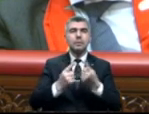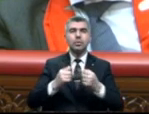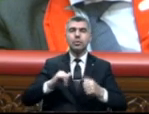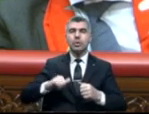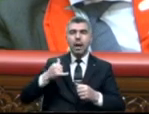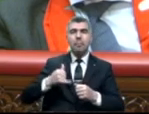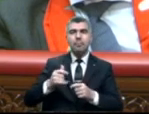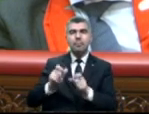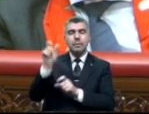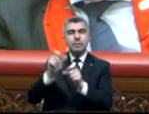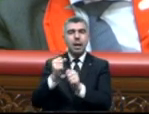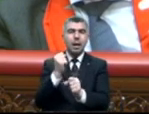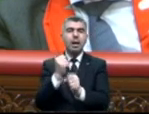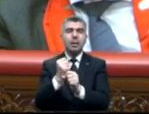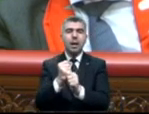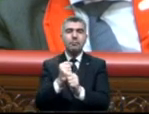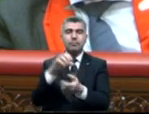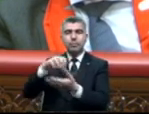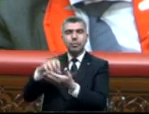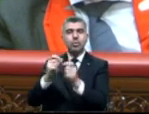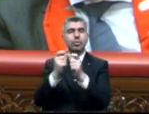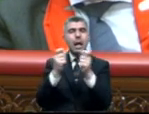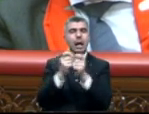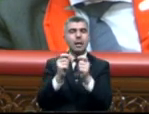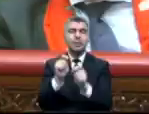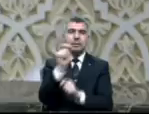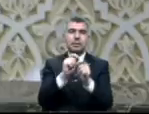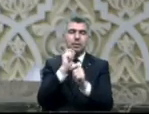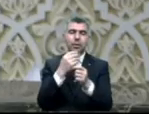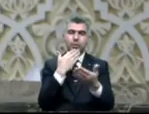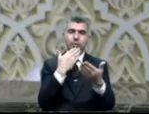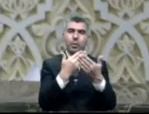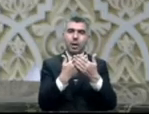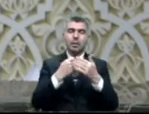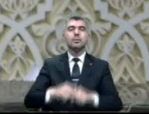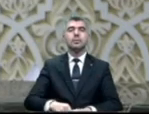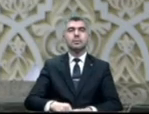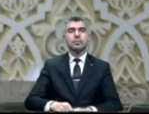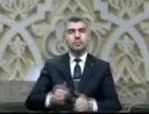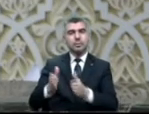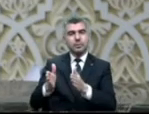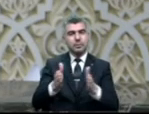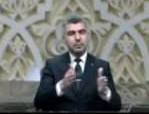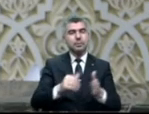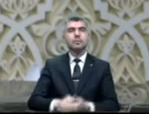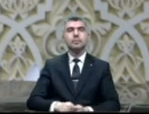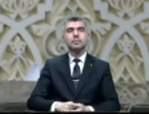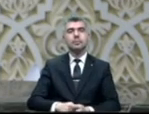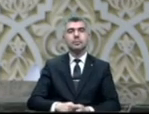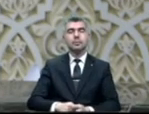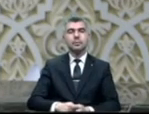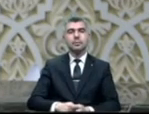الشباب والأبناء المناطق لكي يتوجدوا فيها هذه الشركات ديال الاستغلال. وشكرا. انتهى الوقت سيد رئيس، شكرا جزيلا. إذا